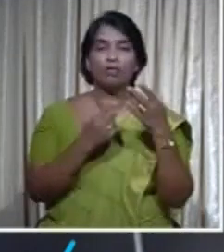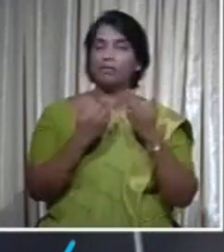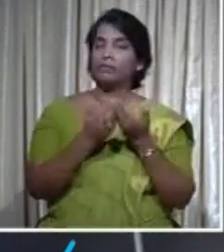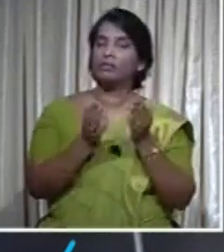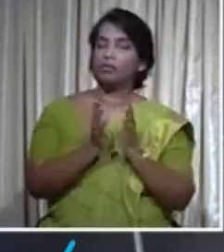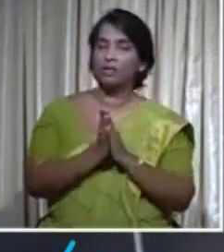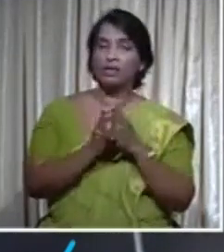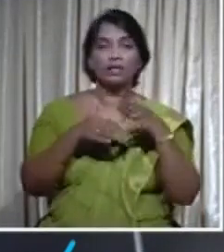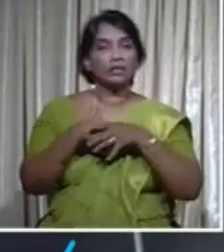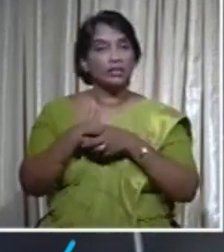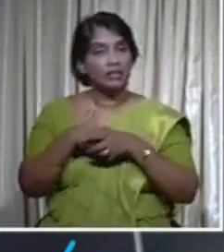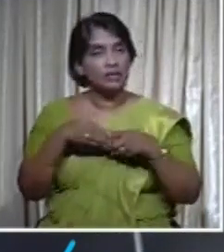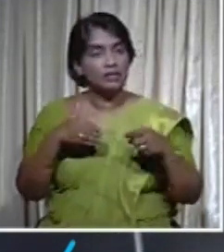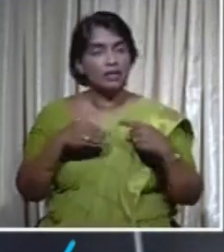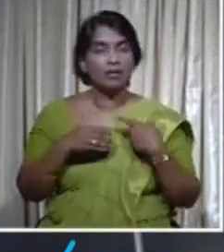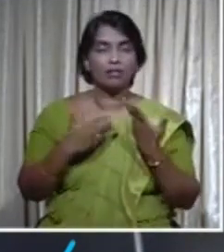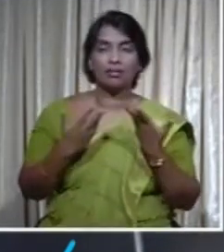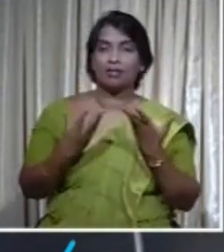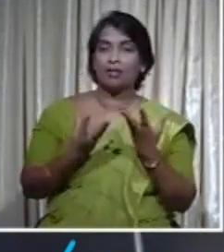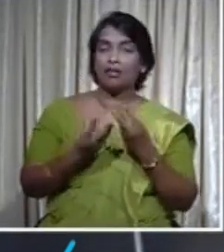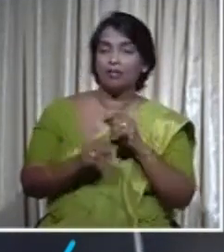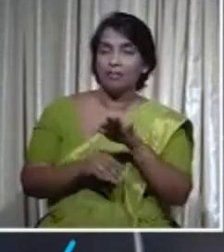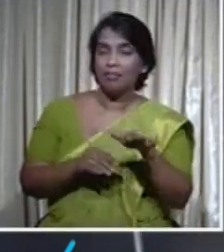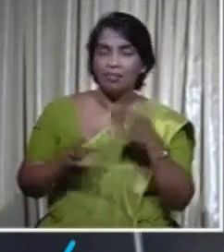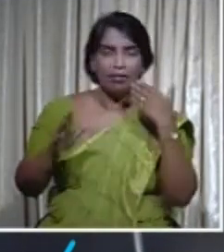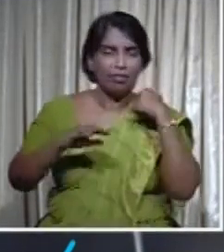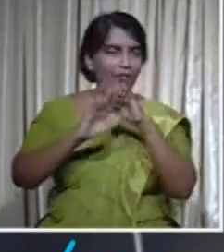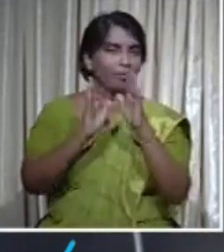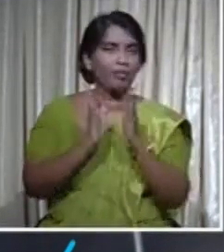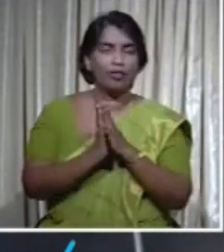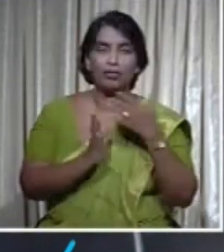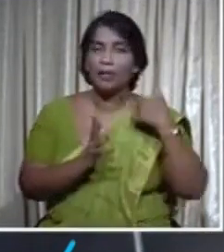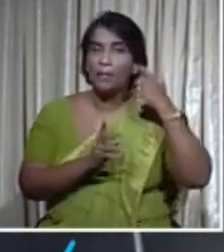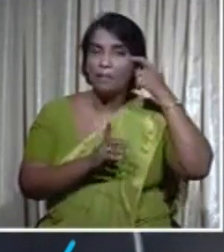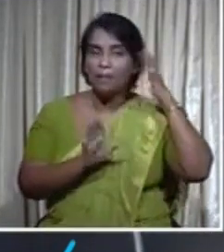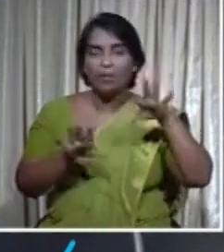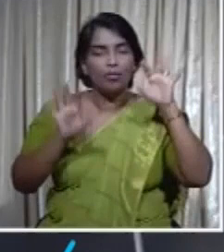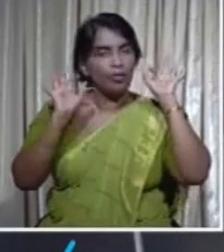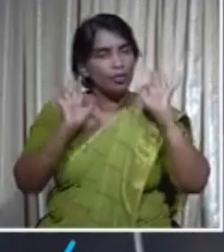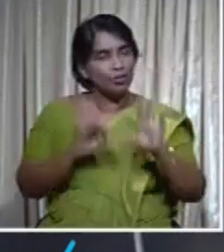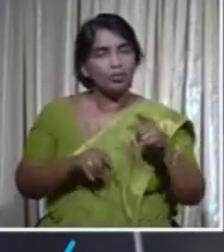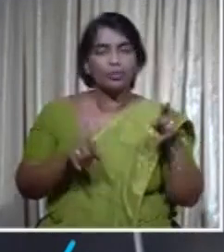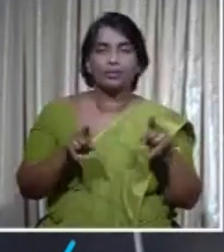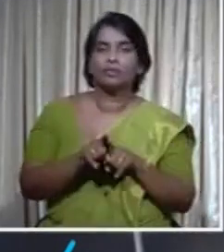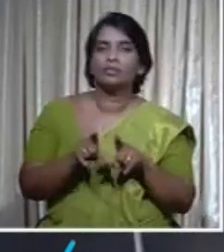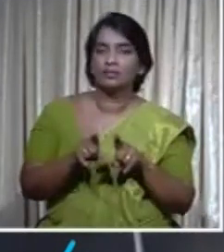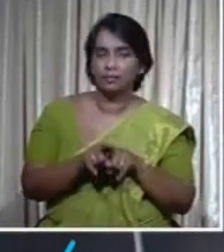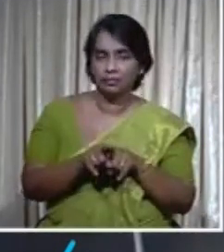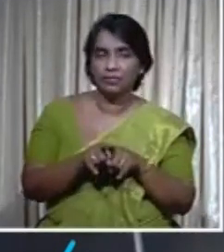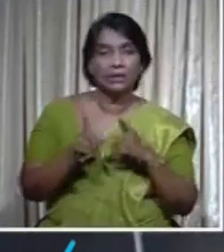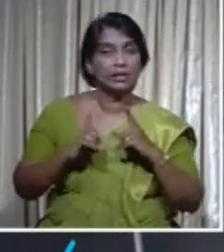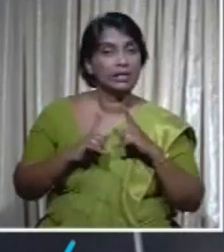சொல்லி எதையும் எதிர்பார்க்காமல் அந்த போரிலே மரித்தவர்களை நினைவு கூறுகின்ற